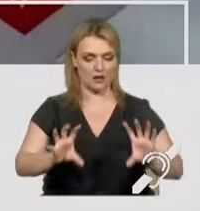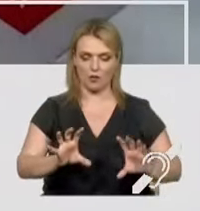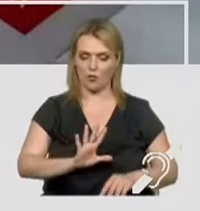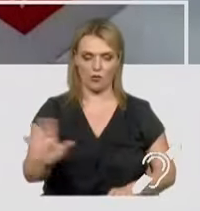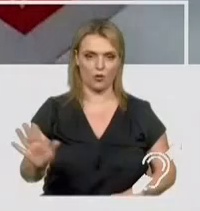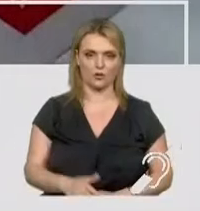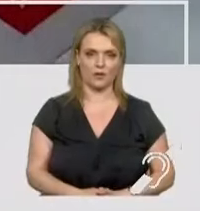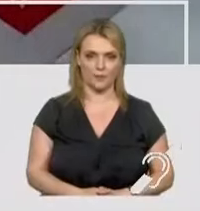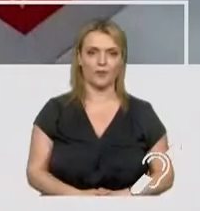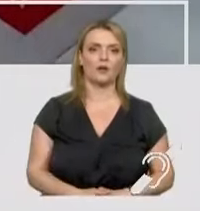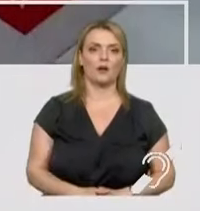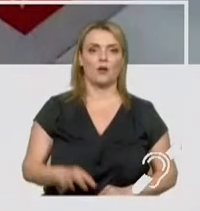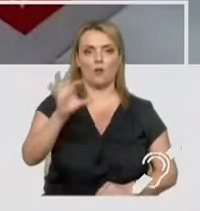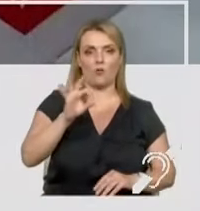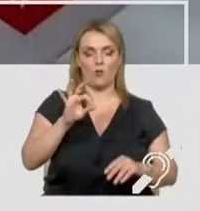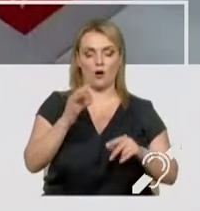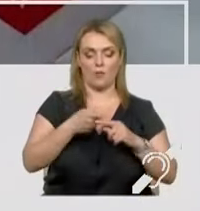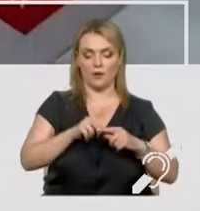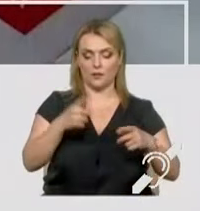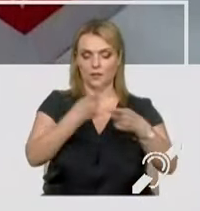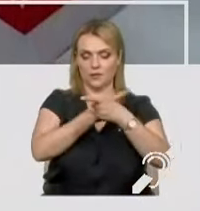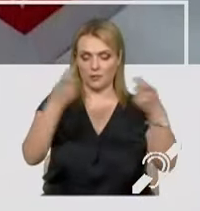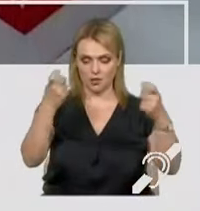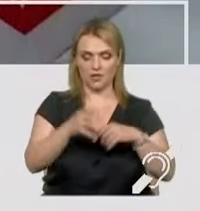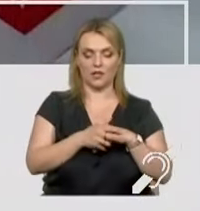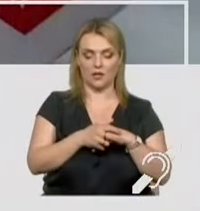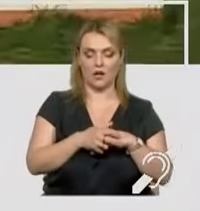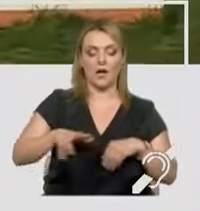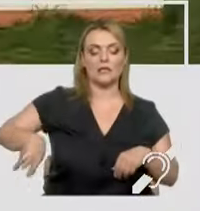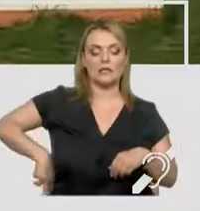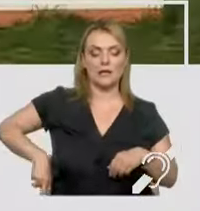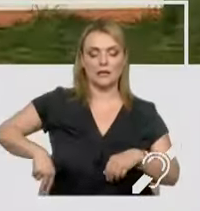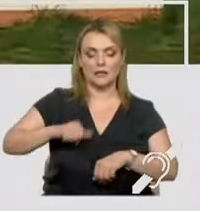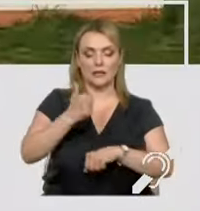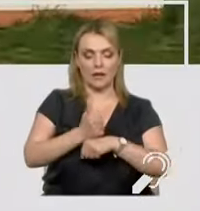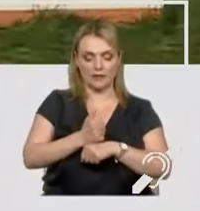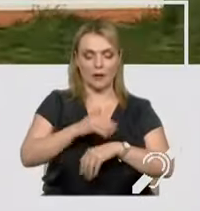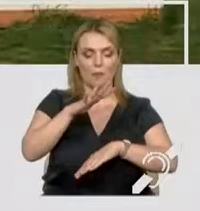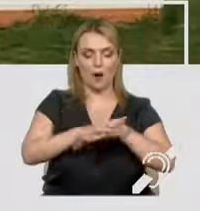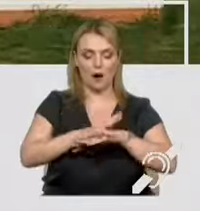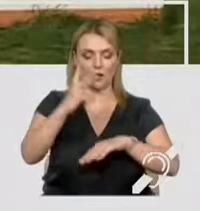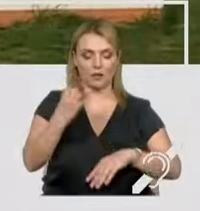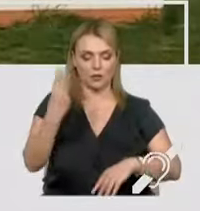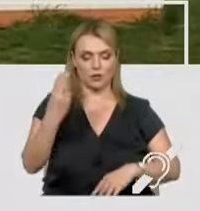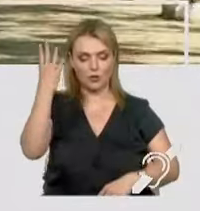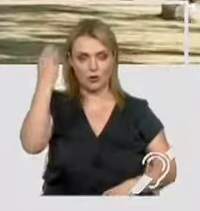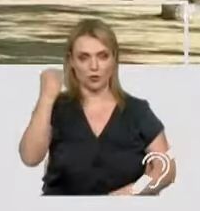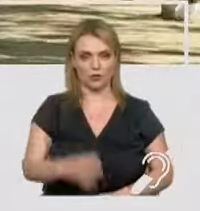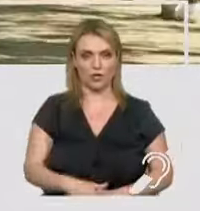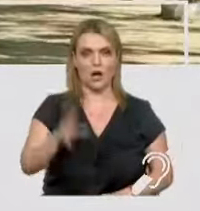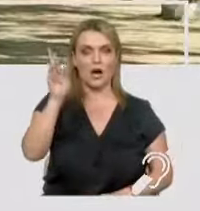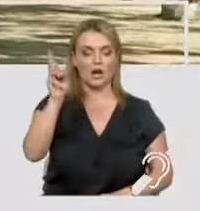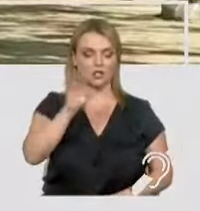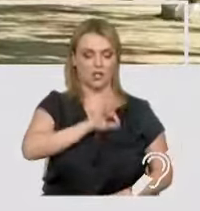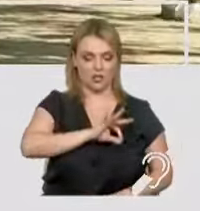Dragu, guvernatorul Băncii Naționale a Moldovei, la un post privat de televiziune. De altfel, pe teritoriul țării, aceste mijloace de plată nu